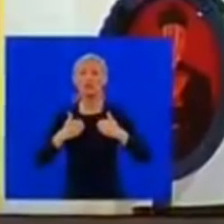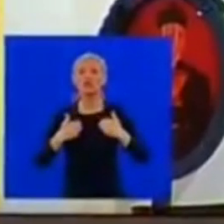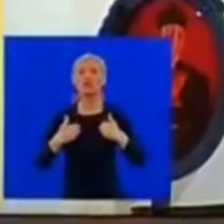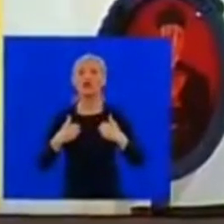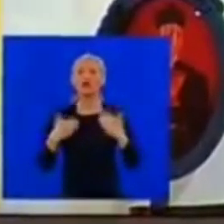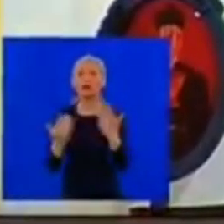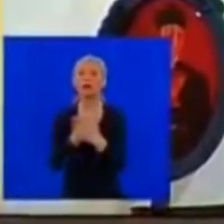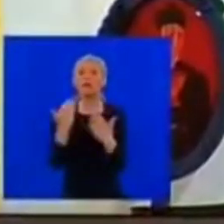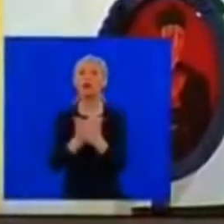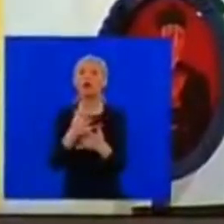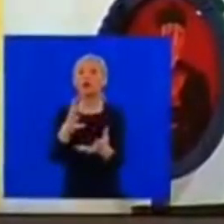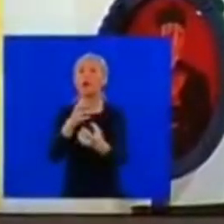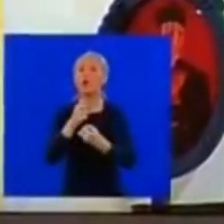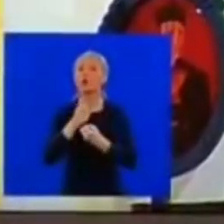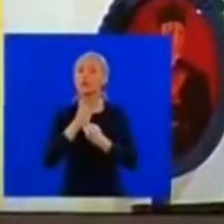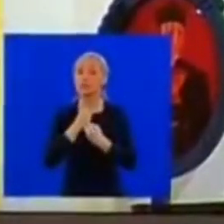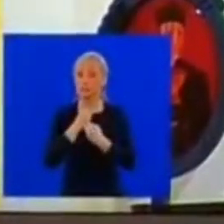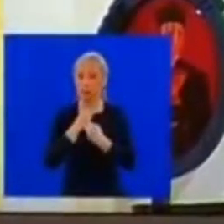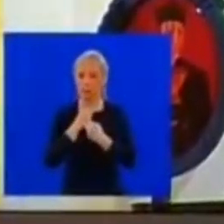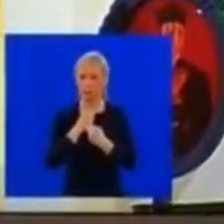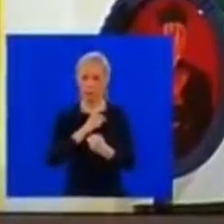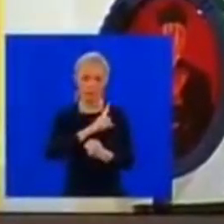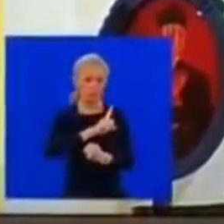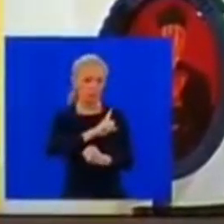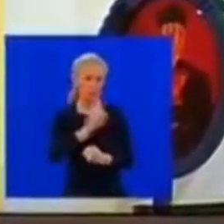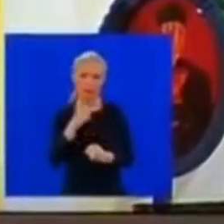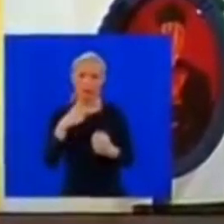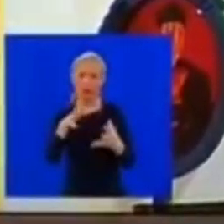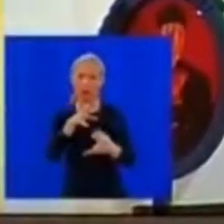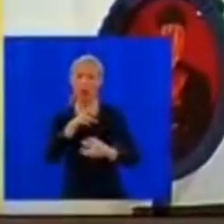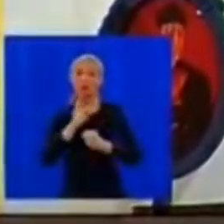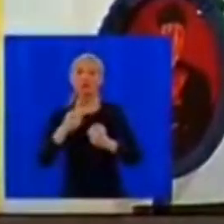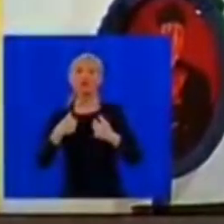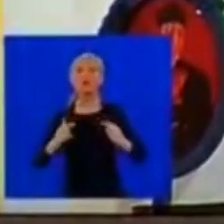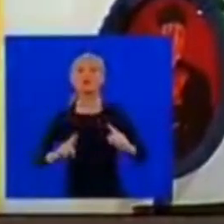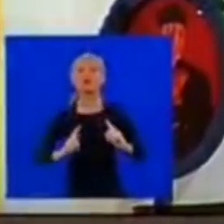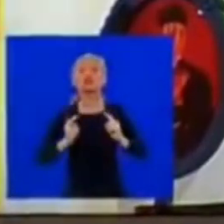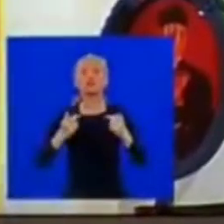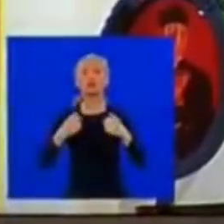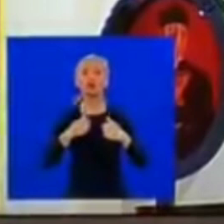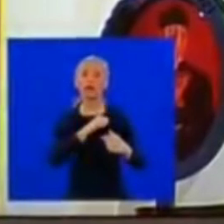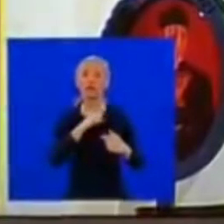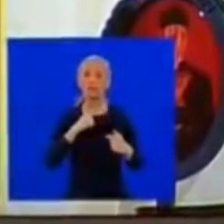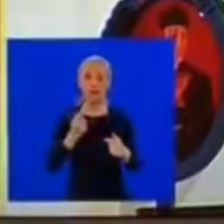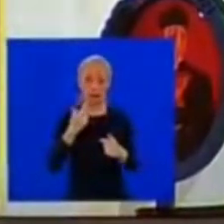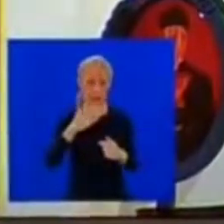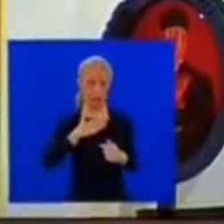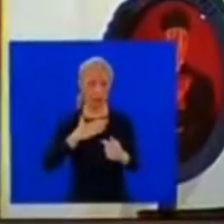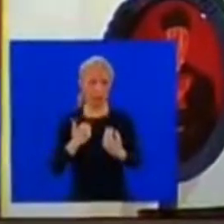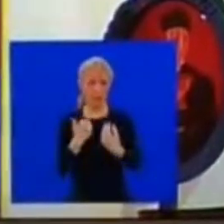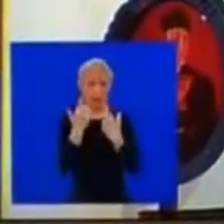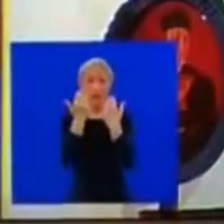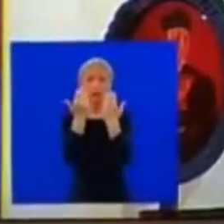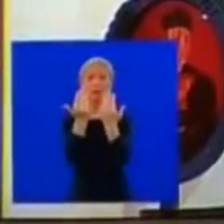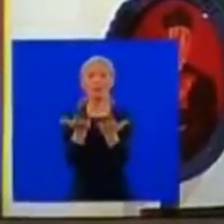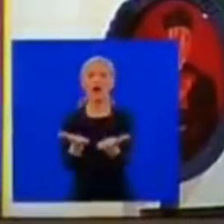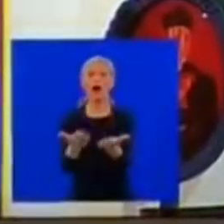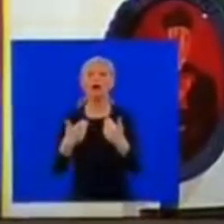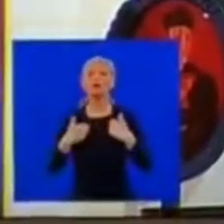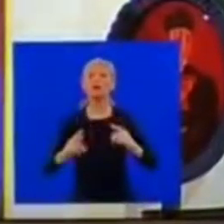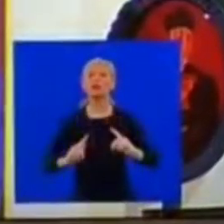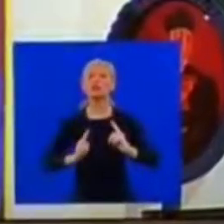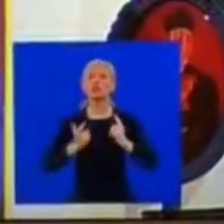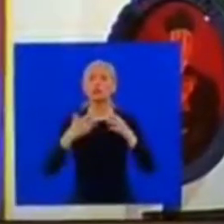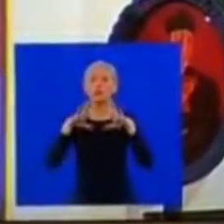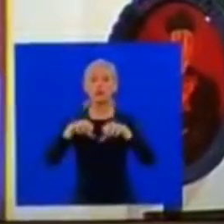opet uzmem. Nitko mi ga ne oduzima, nego ga ja sam od sebe polažem.